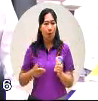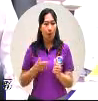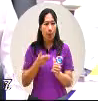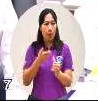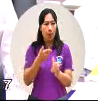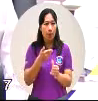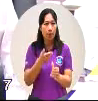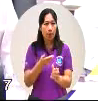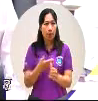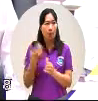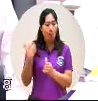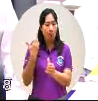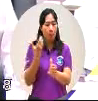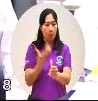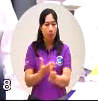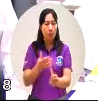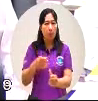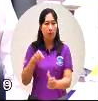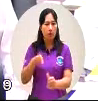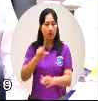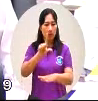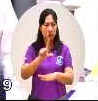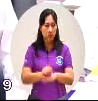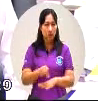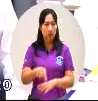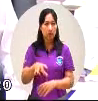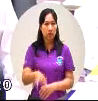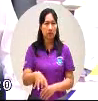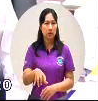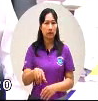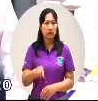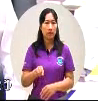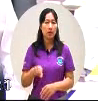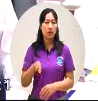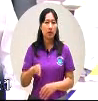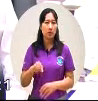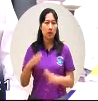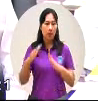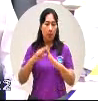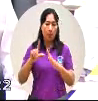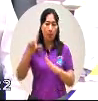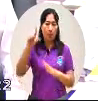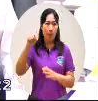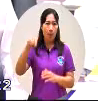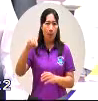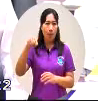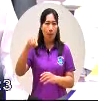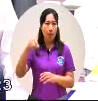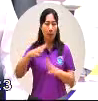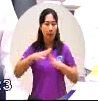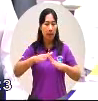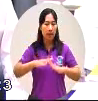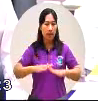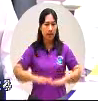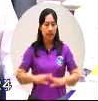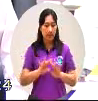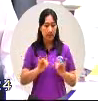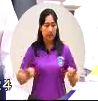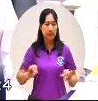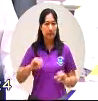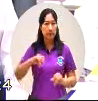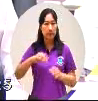一个村办公处。那么上面这边呢是有激励台、发射